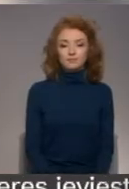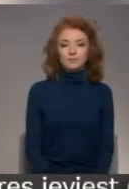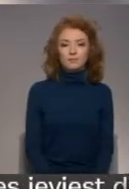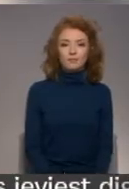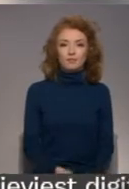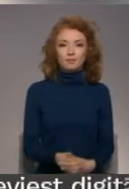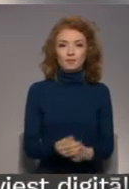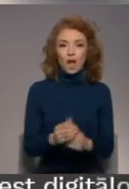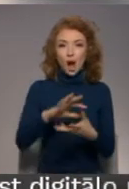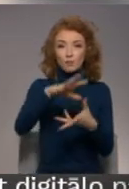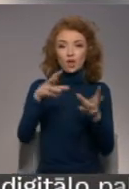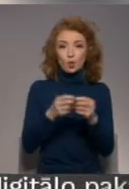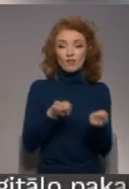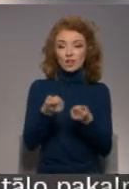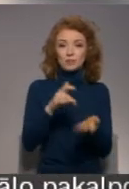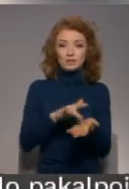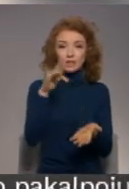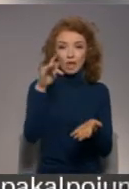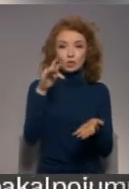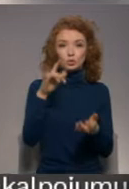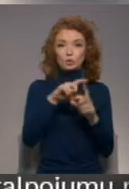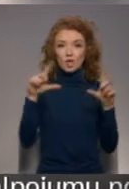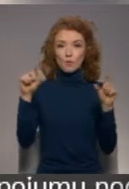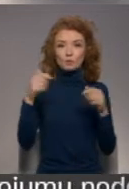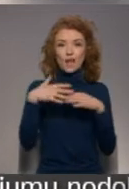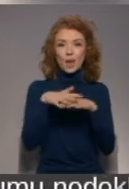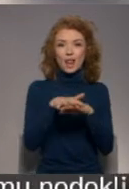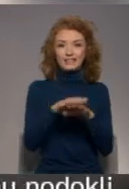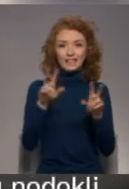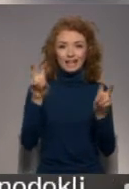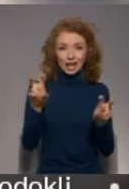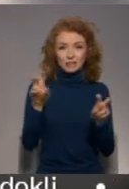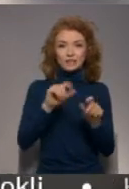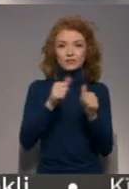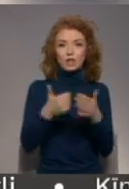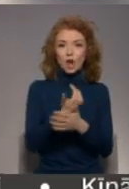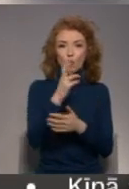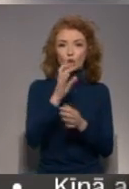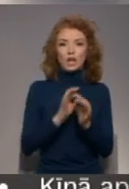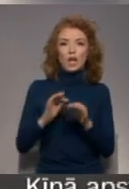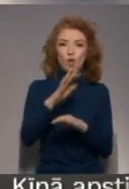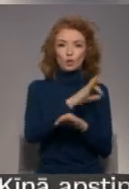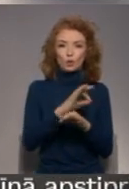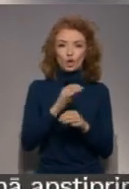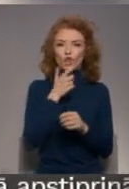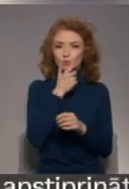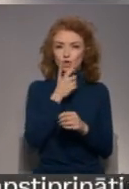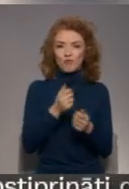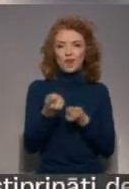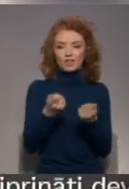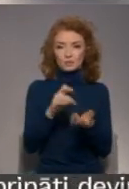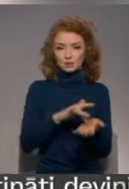Apvienojot vadības centrus, uzņēmums Sadals tīkls izveidojas jaunu rietumu dispečeru vadības centru. Tā pārziņā